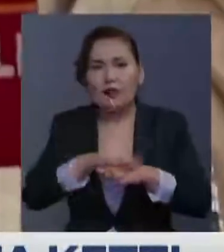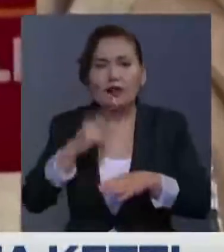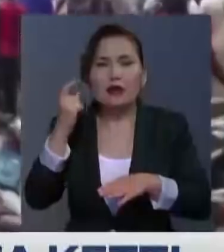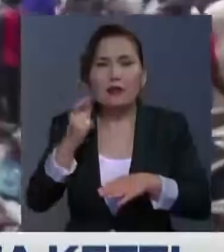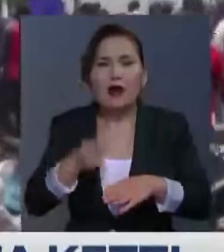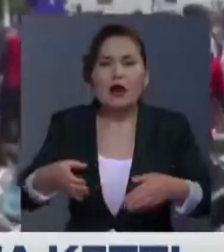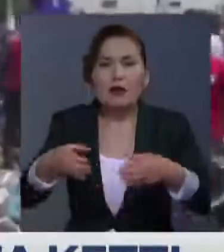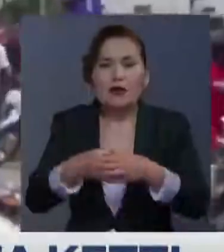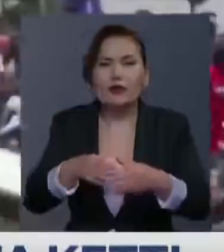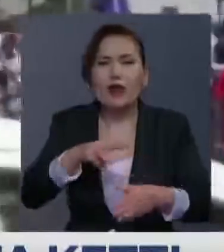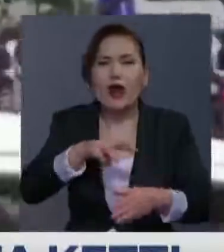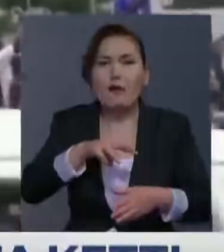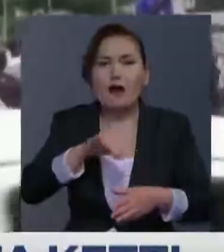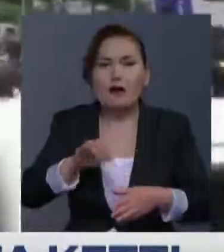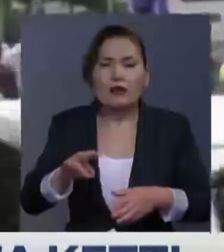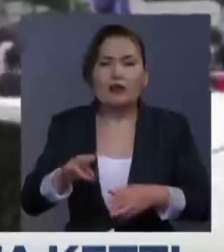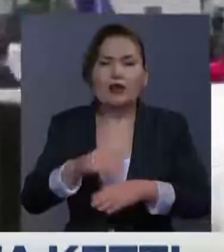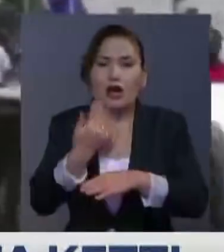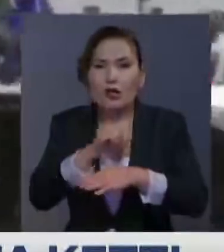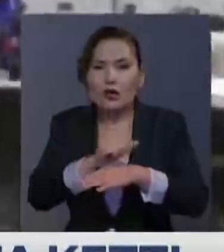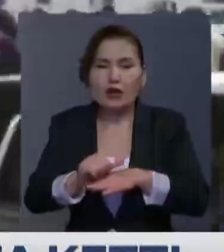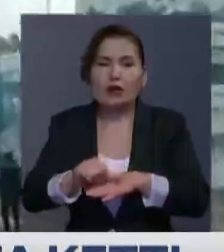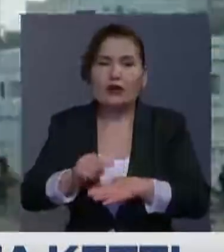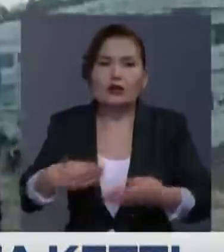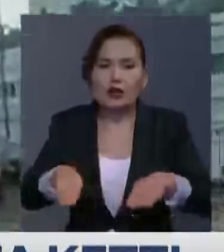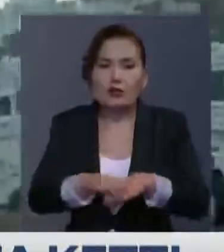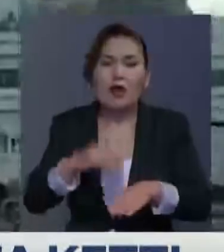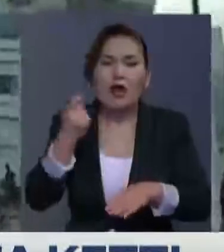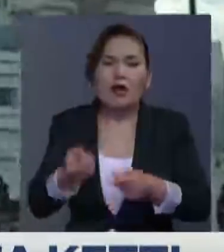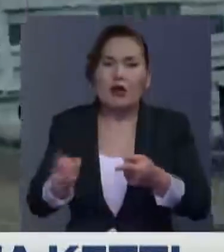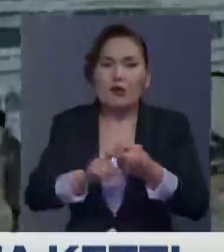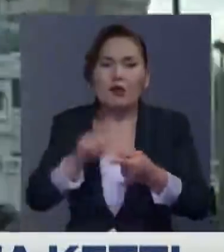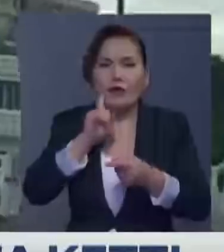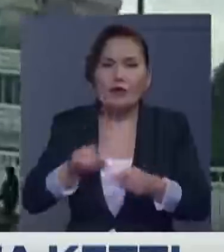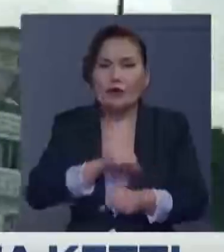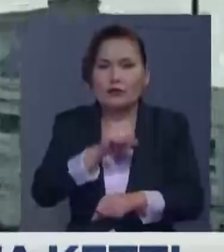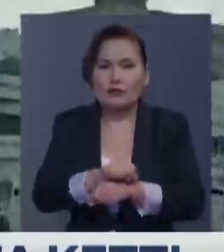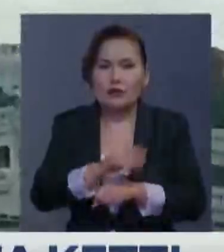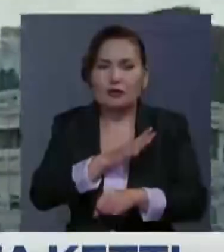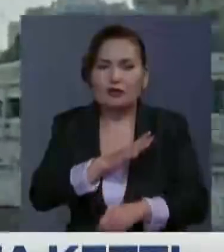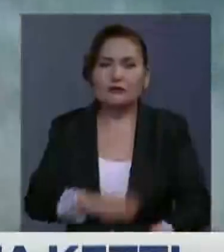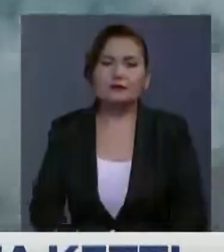экономикалық қауымдастығы Малимен арадағы шекараны жауып, экономикалық байланысты уақытша тоқтатты.